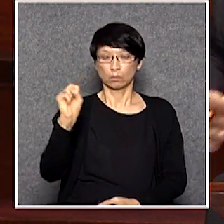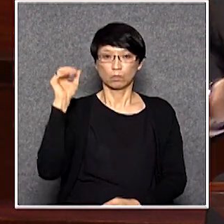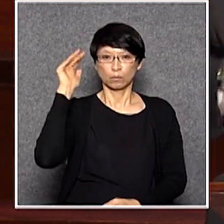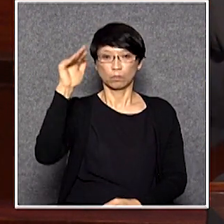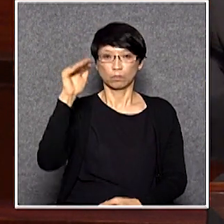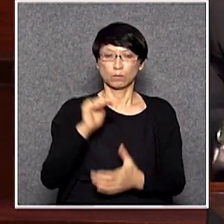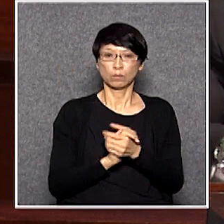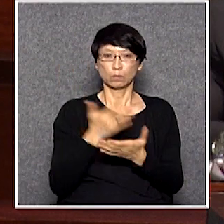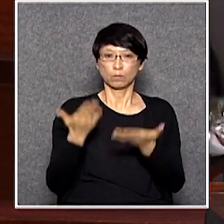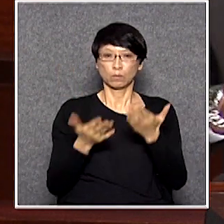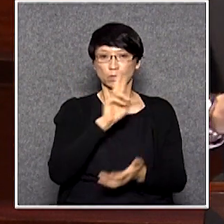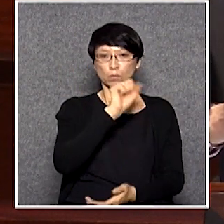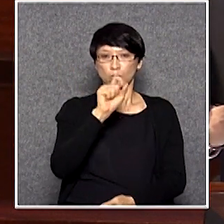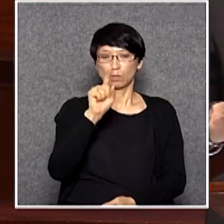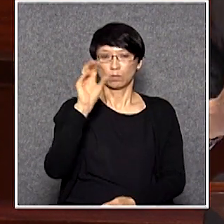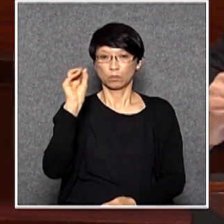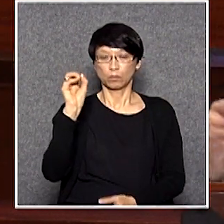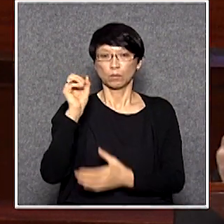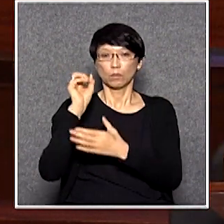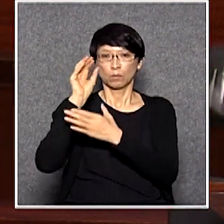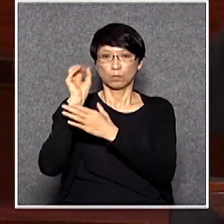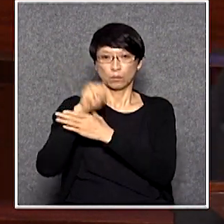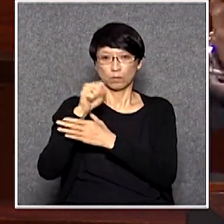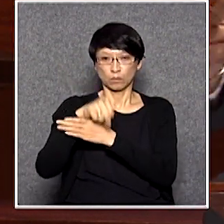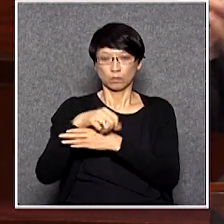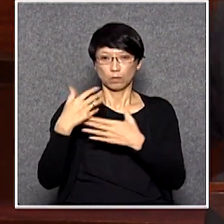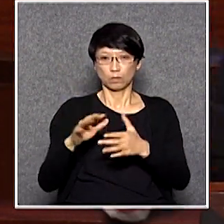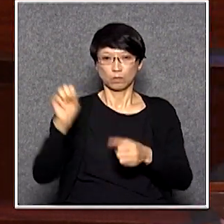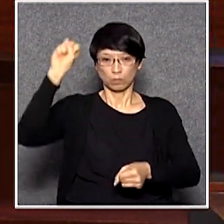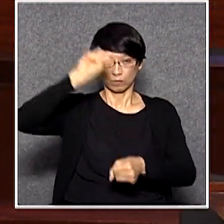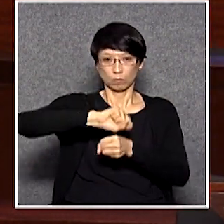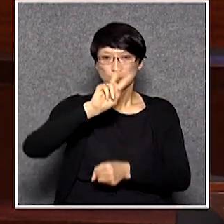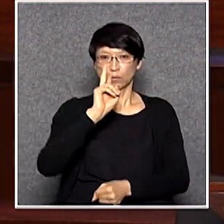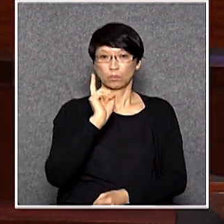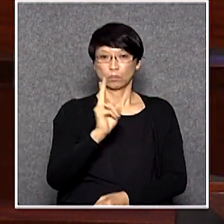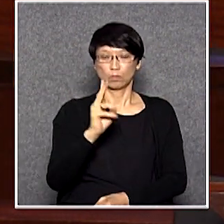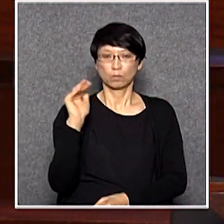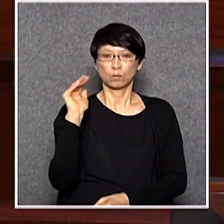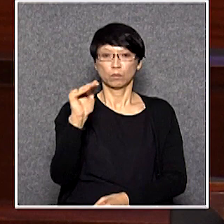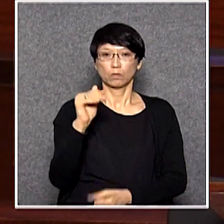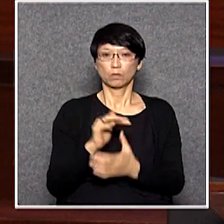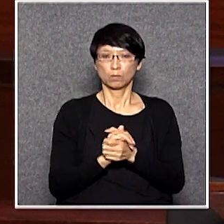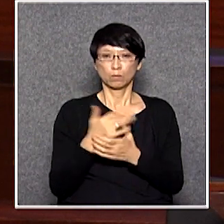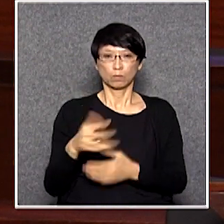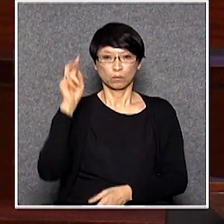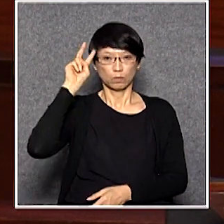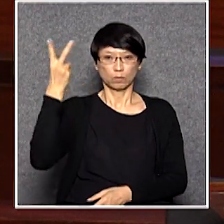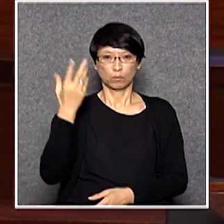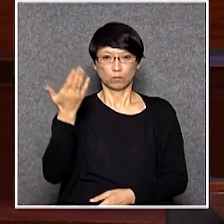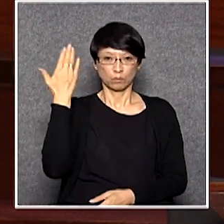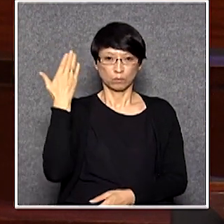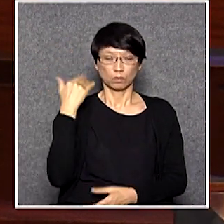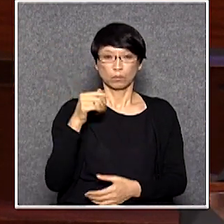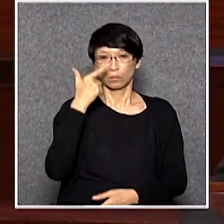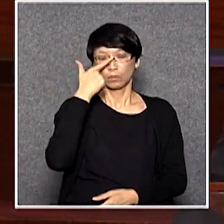是比2010年批了給他的650億多200億。跟著早兩天最新